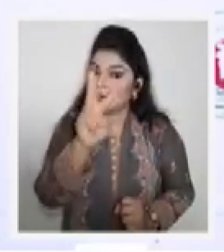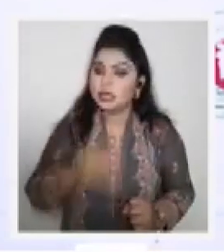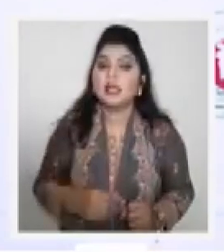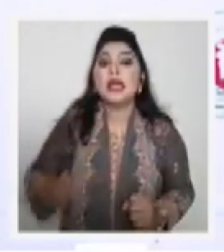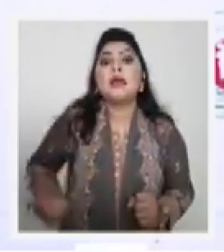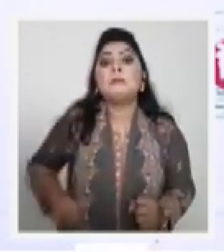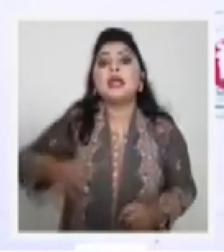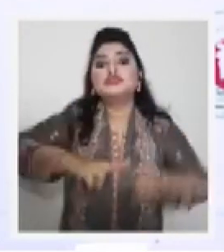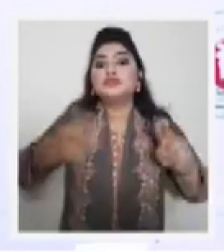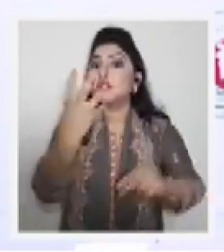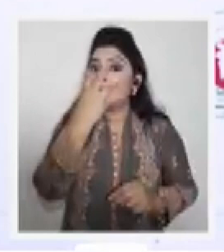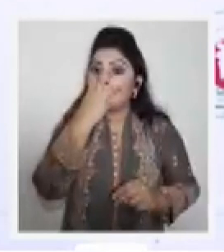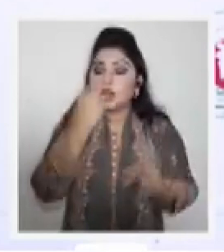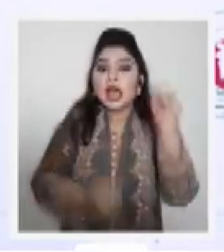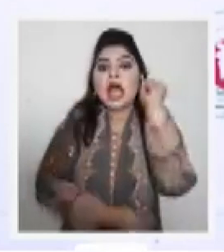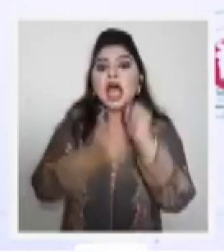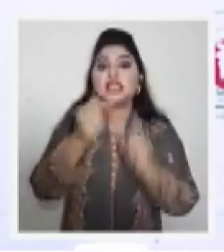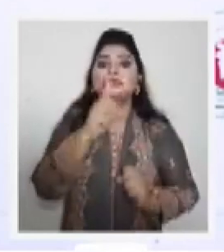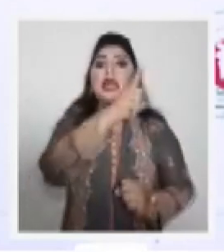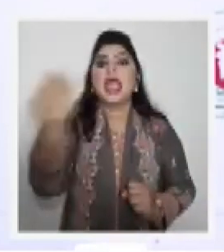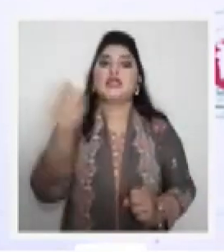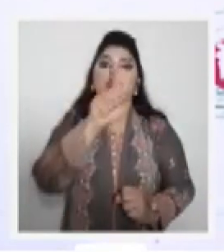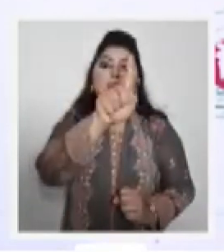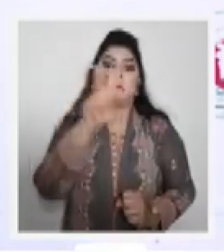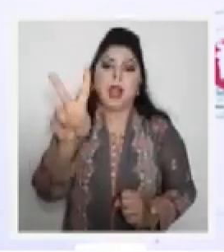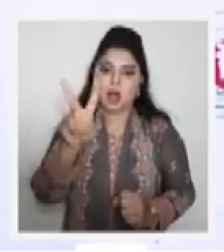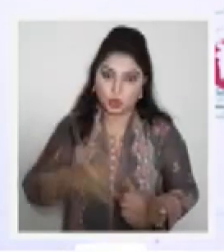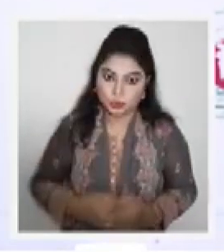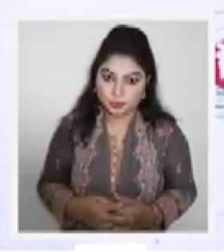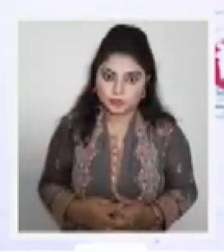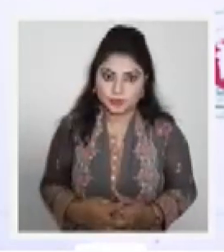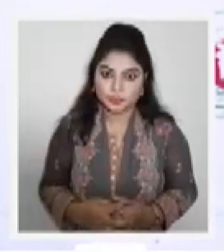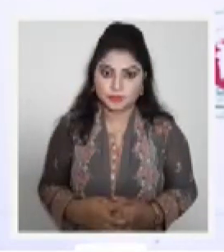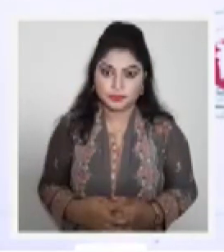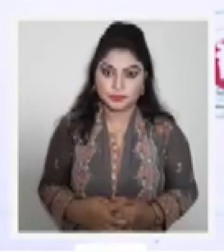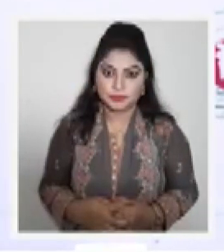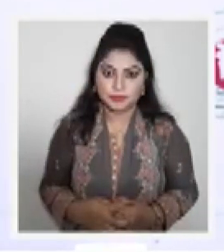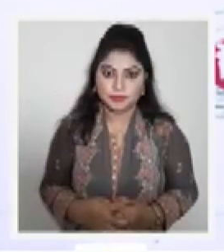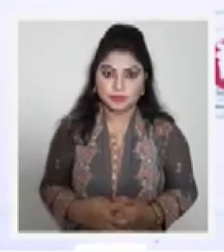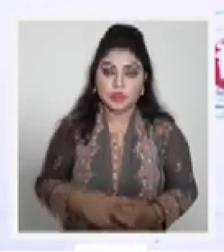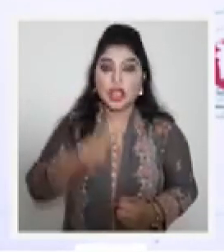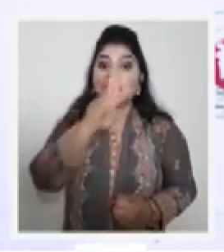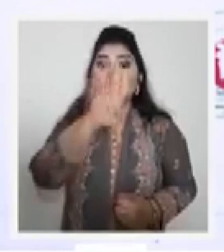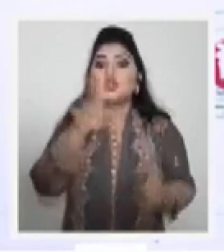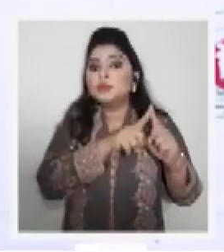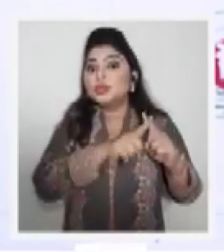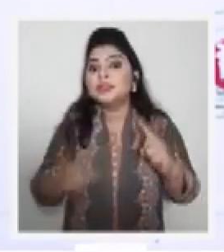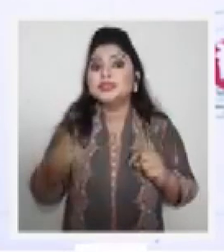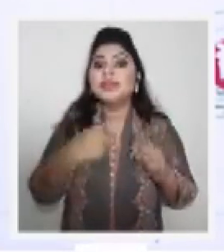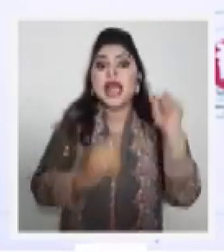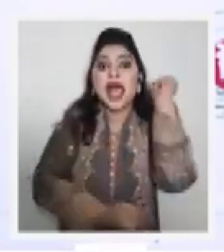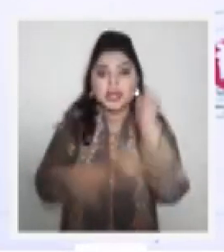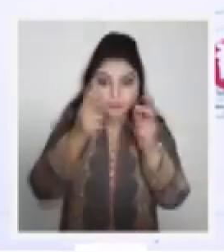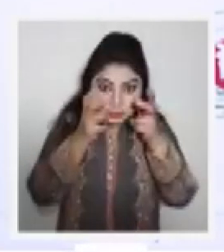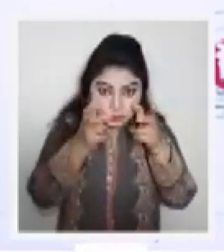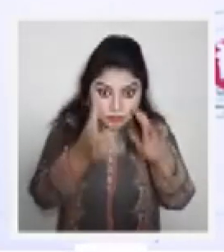সংখ্যা 12,286টি, সারা দেশে হাইফ্লো নেজাল ক্যানুলা 303টি এবং সারা দেশে অক্সিজেন কনসেন্ট্রেটের